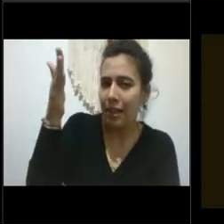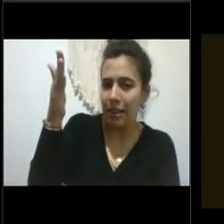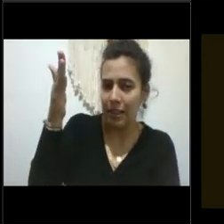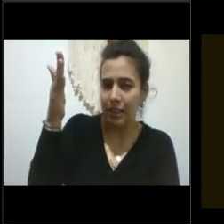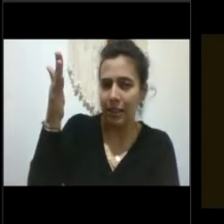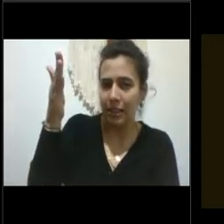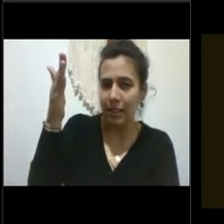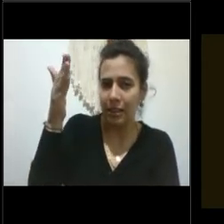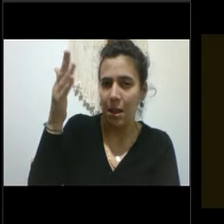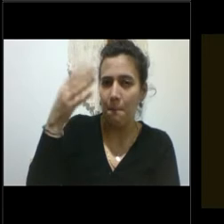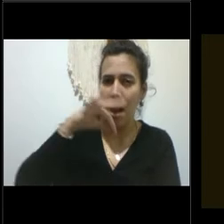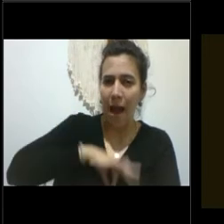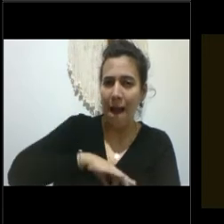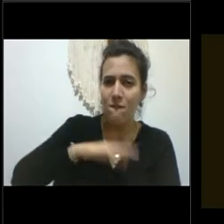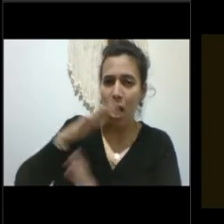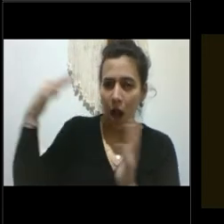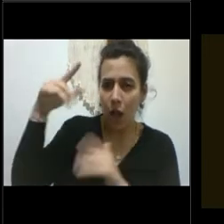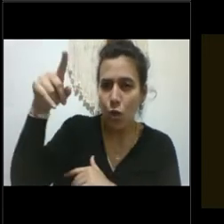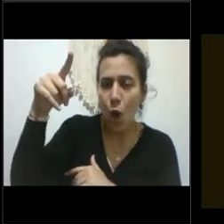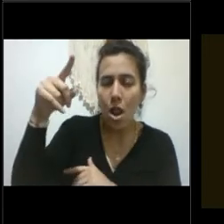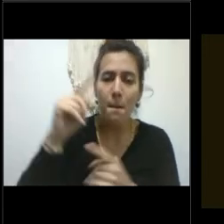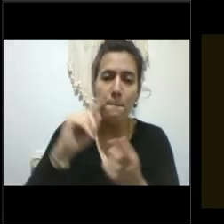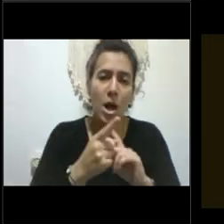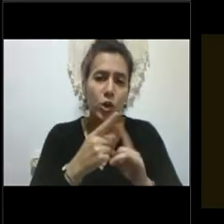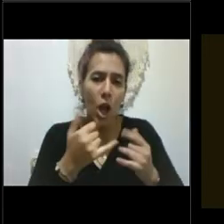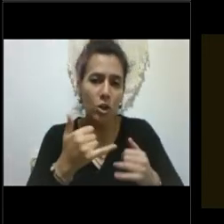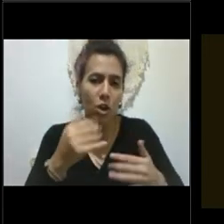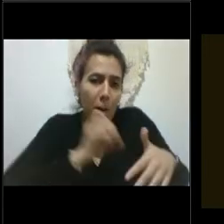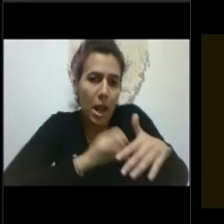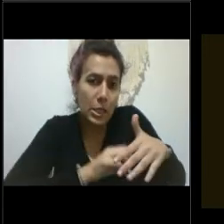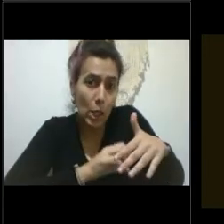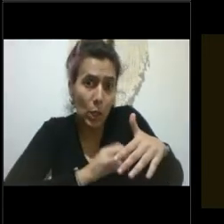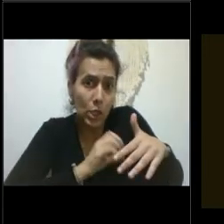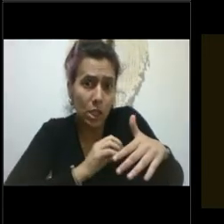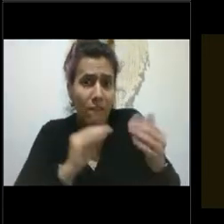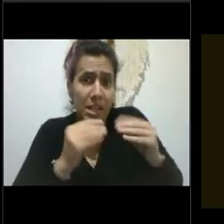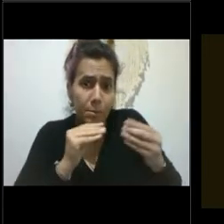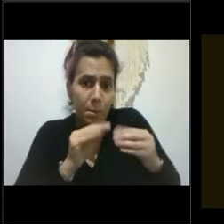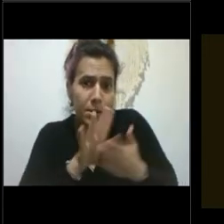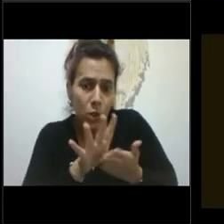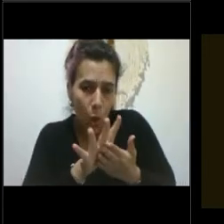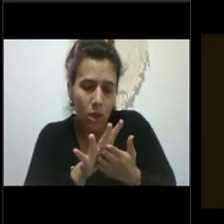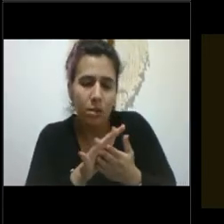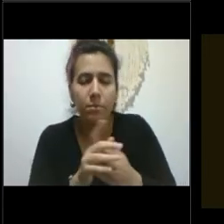ובעכשיו. ככה אני חושב. אבל שוב, זה משהו שניכנס אליו.